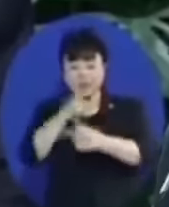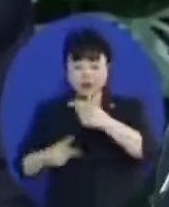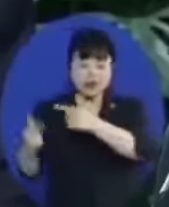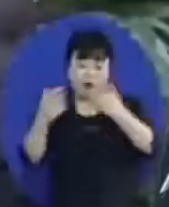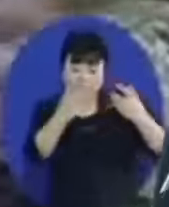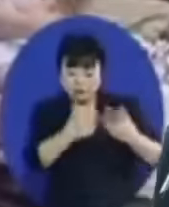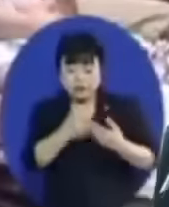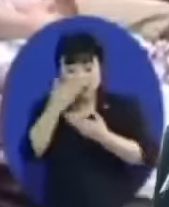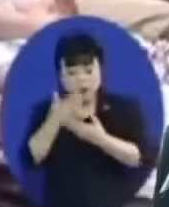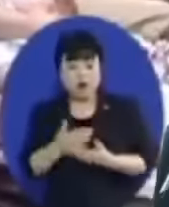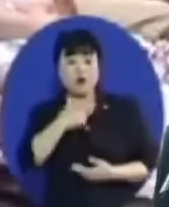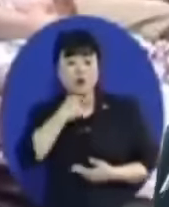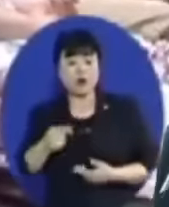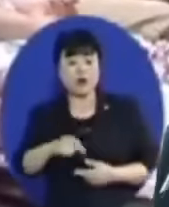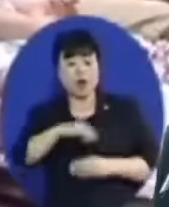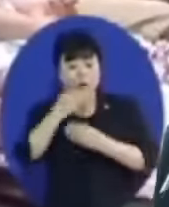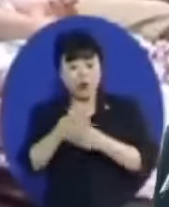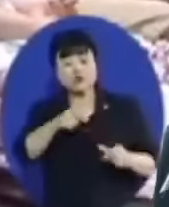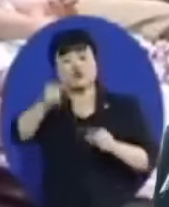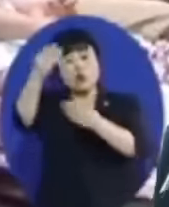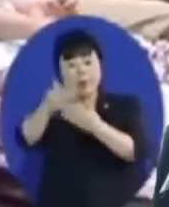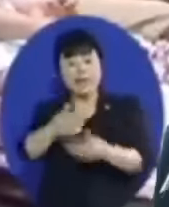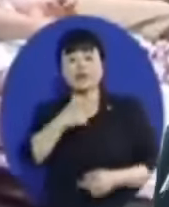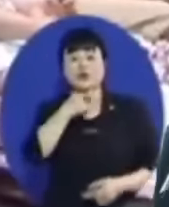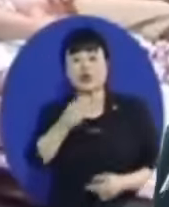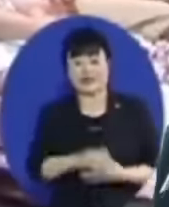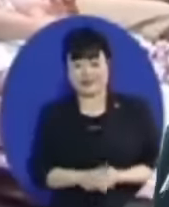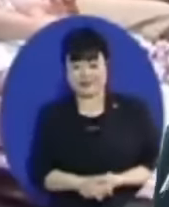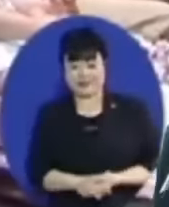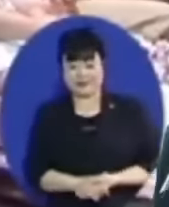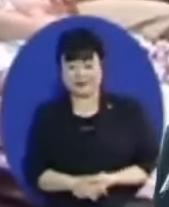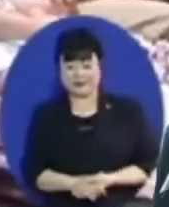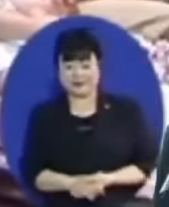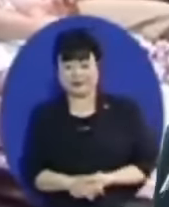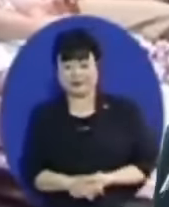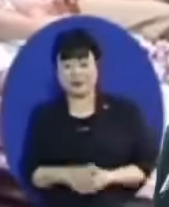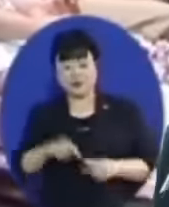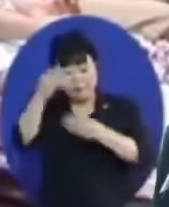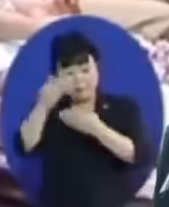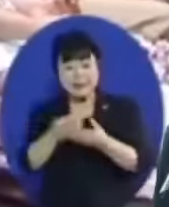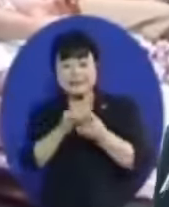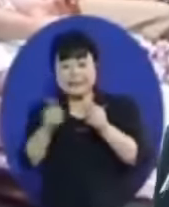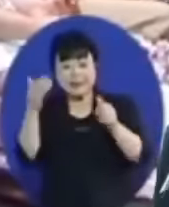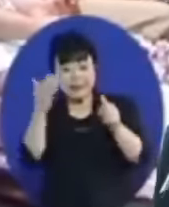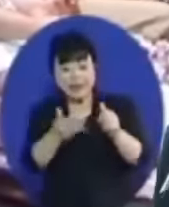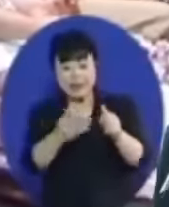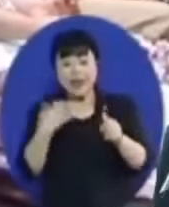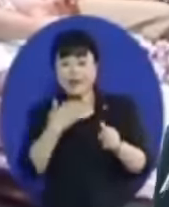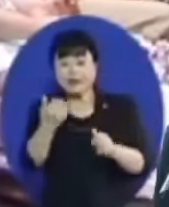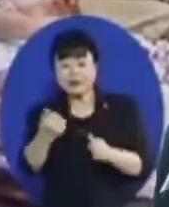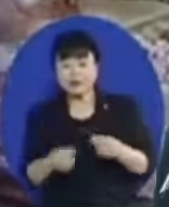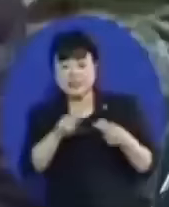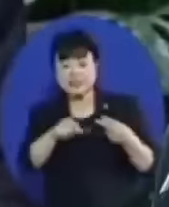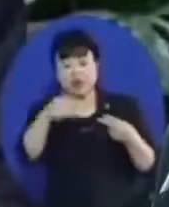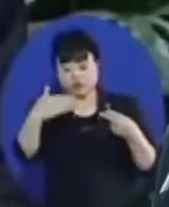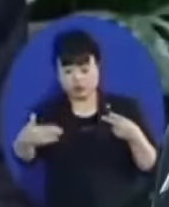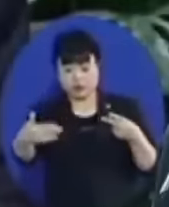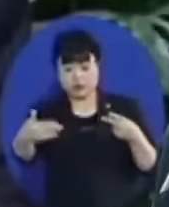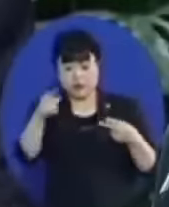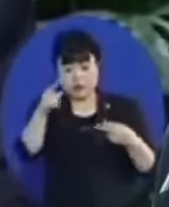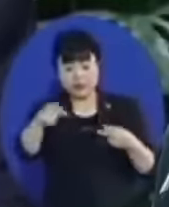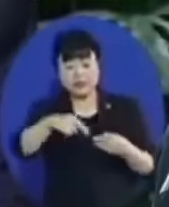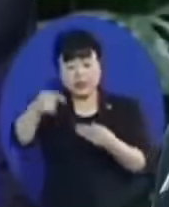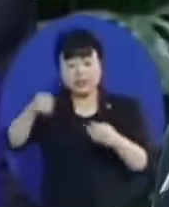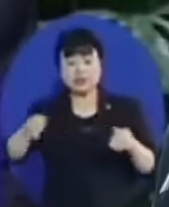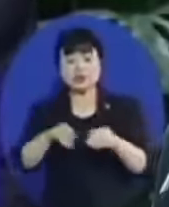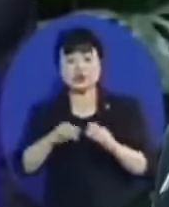얻되 넘치게 얻어 완전 구원을 받기를 원하시는 것입니다. 그리고 구원받은 사람에게는 베드로전서 2장 9절에 너는